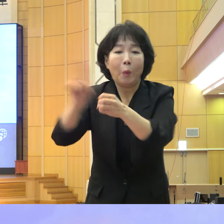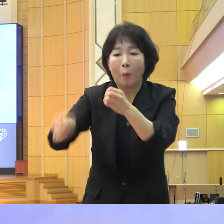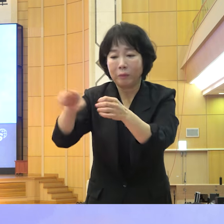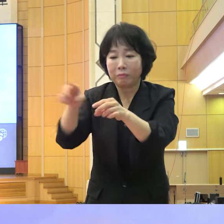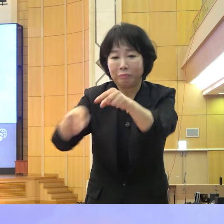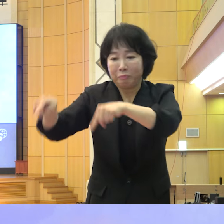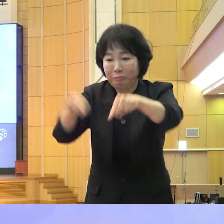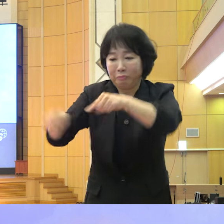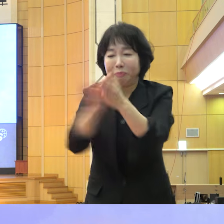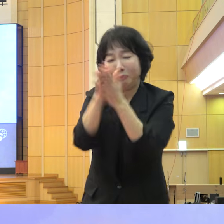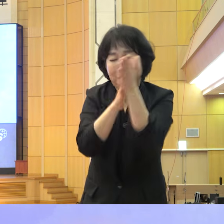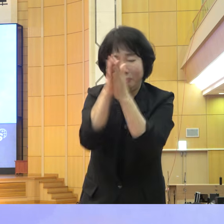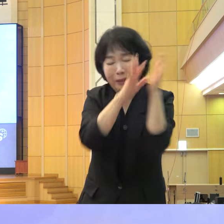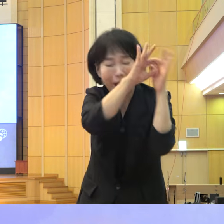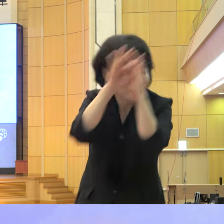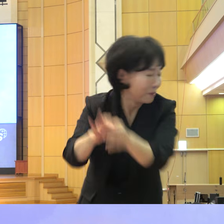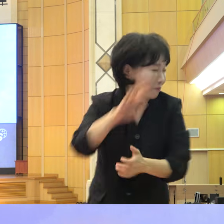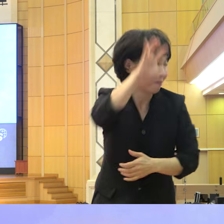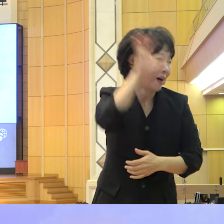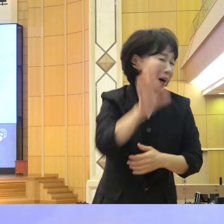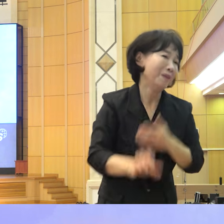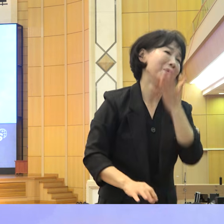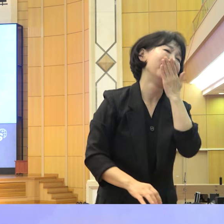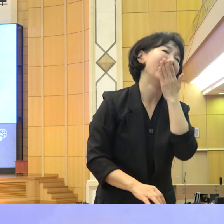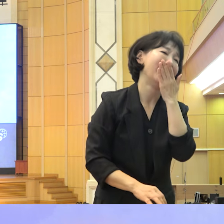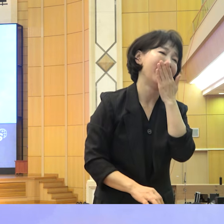하면 돼. 이것만 하면 돼.